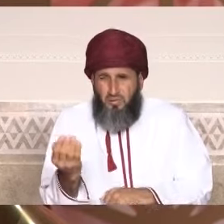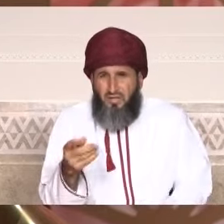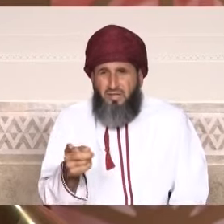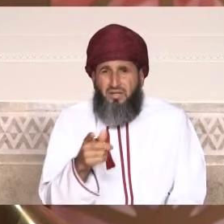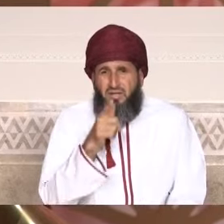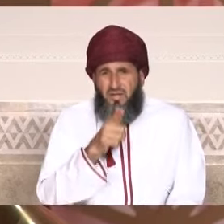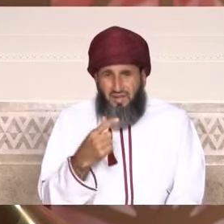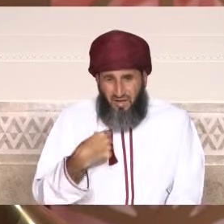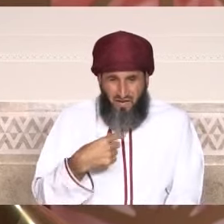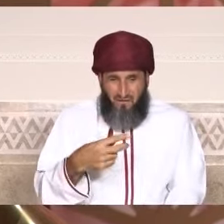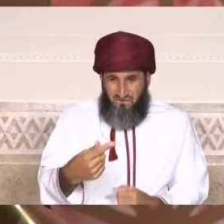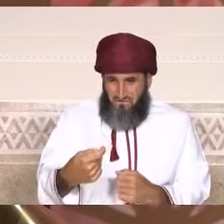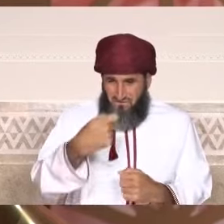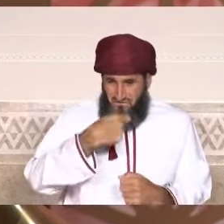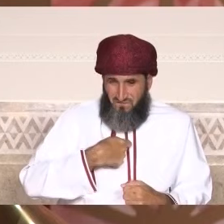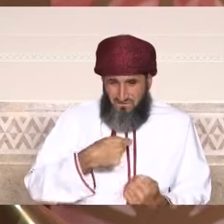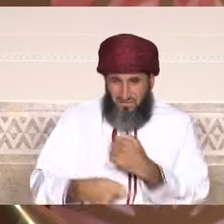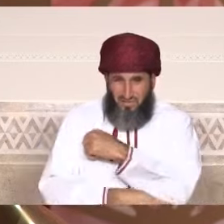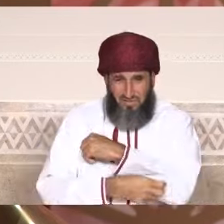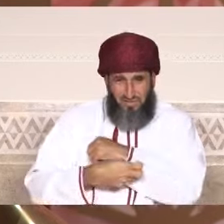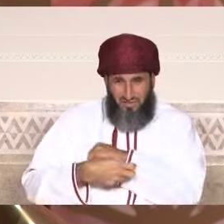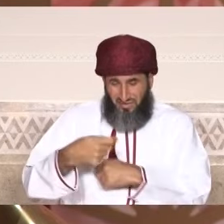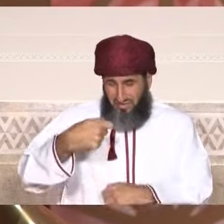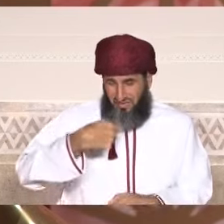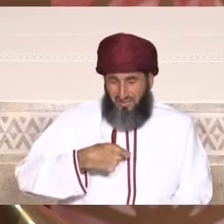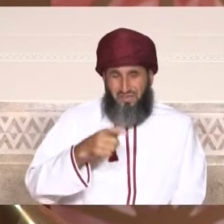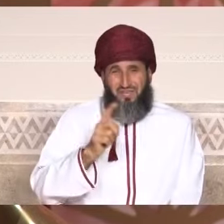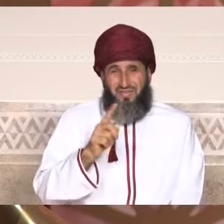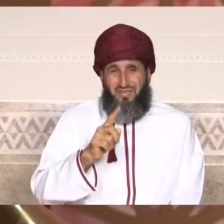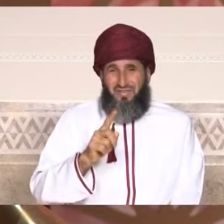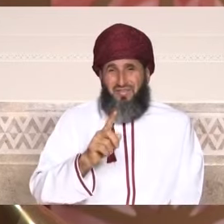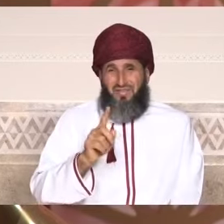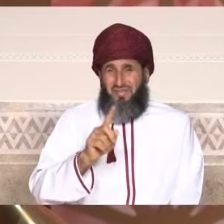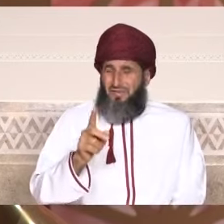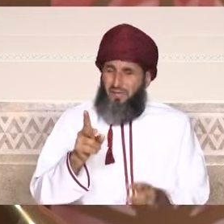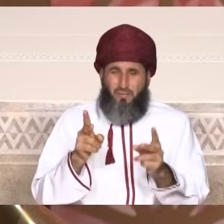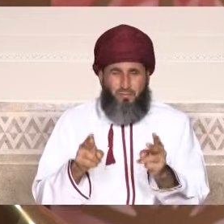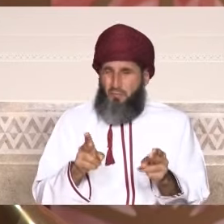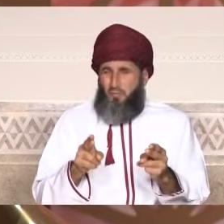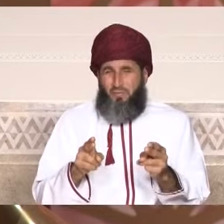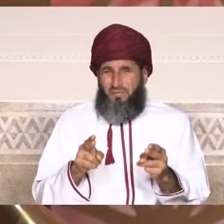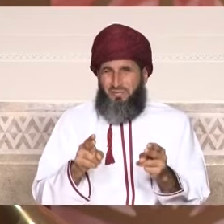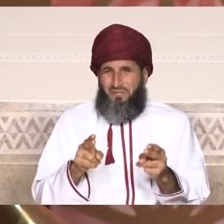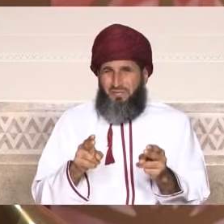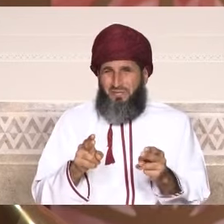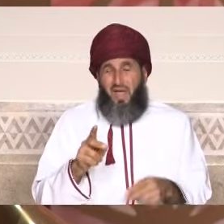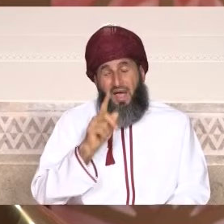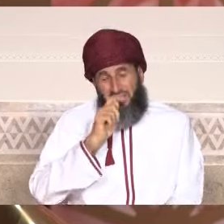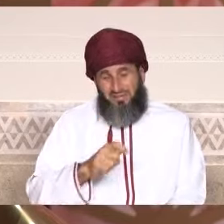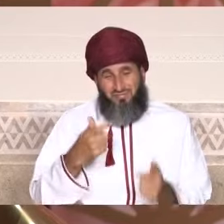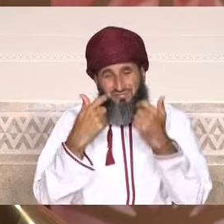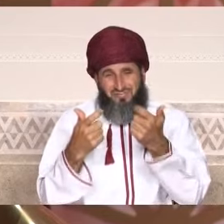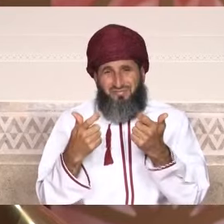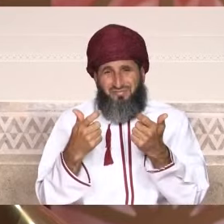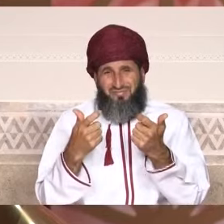زكاة نفسه فهذا من الوجوه التي تمنع هذه الصورة. إذن